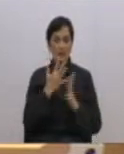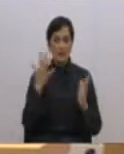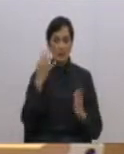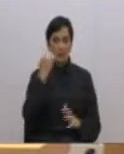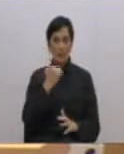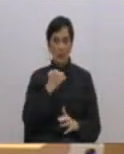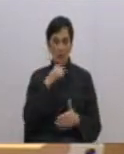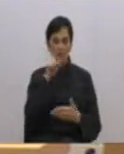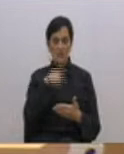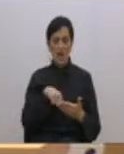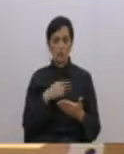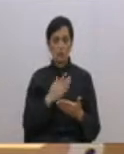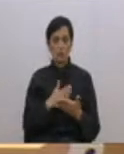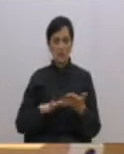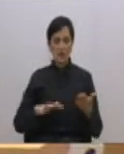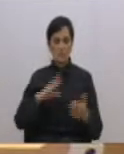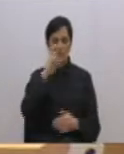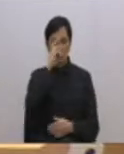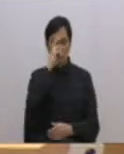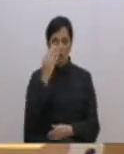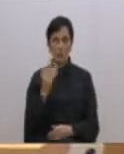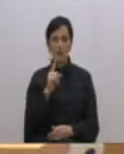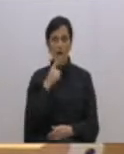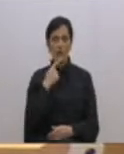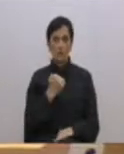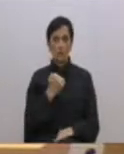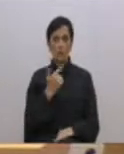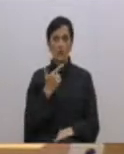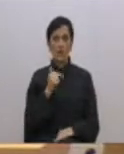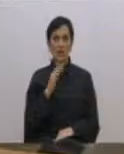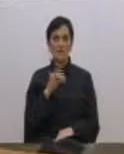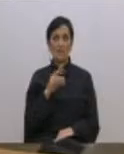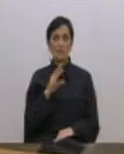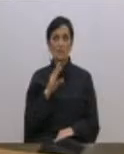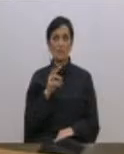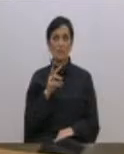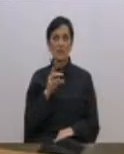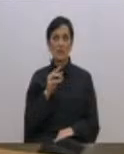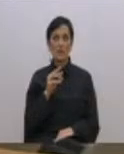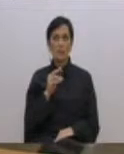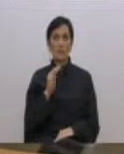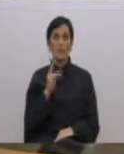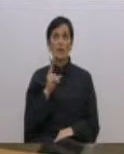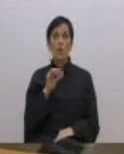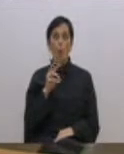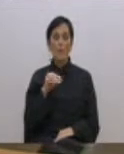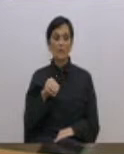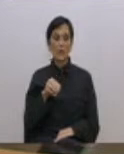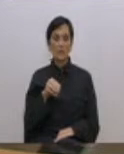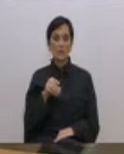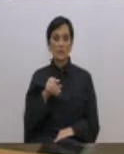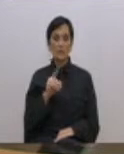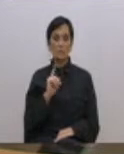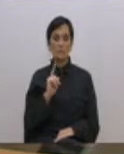და დარწმუნებული ვარ, რომ ამ ტემპში, რა თქმა უნდა, იუსტიციის სამინისტრო. Მოგეთ კომიტეტები მორჩხო,